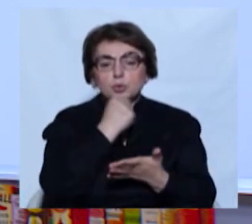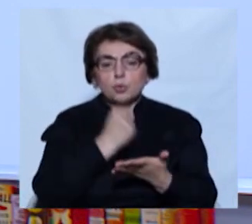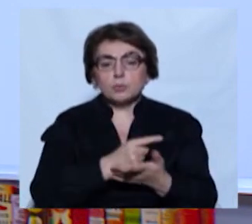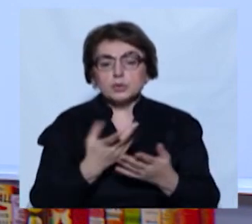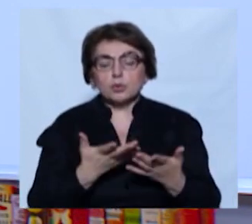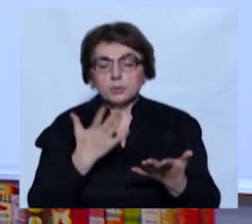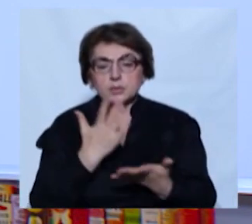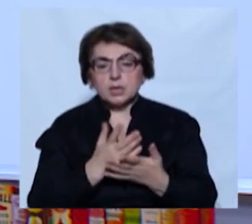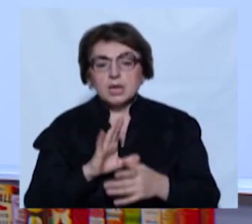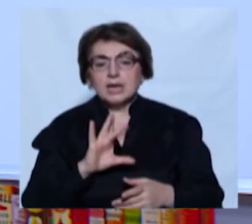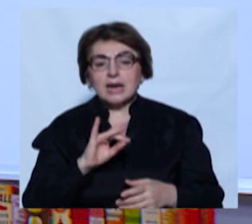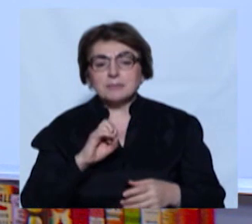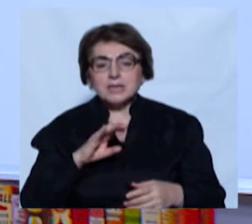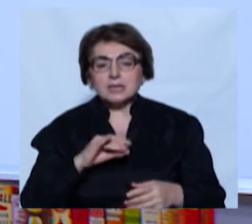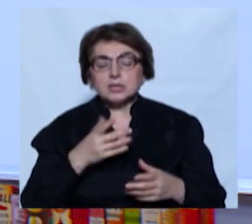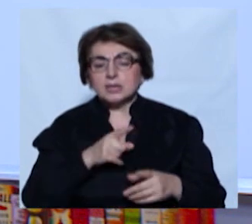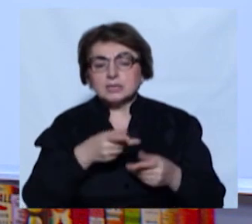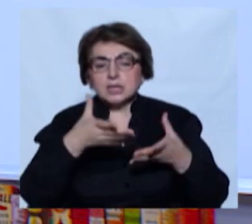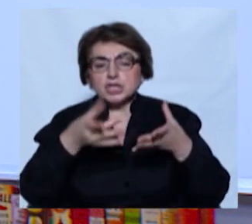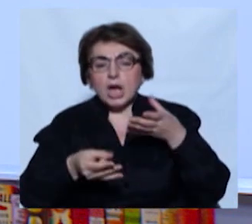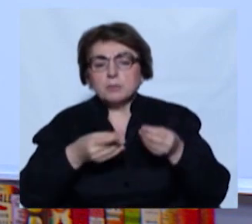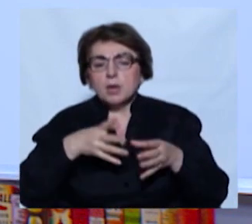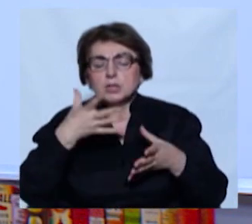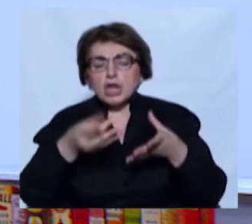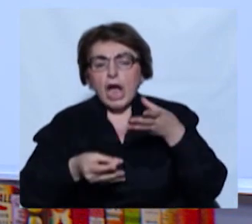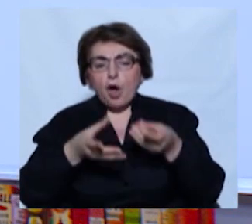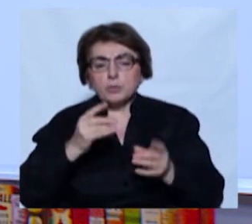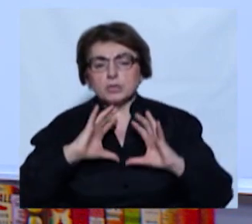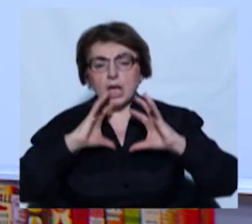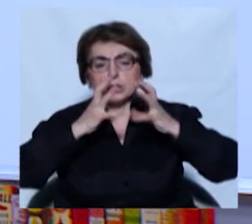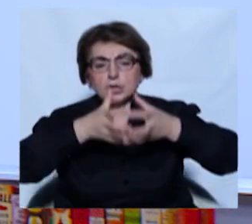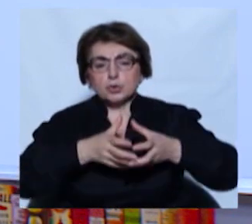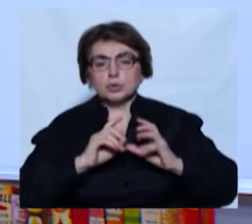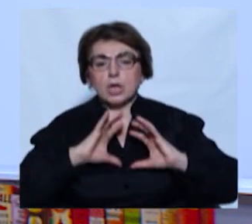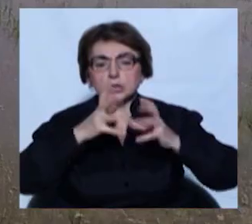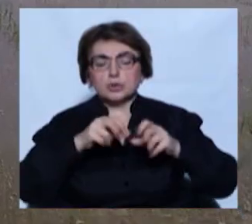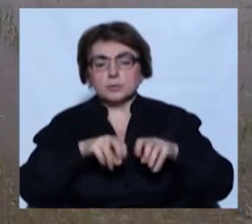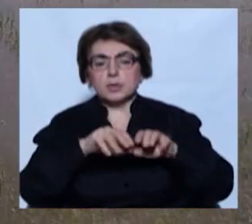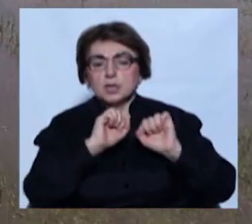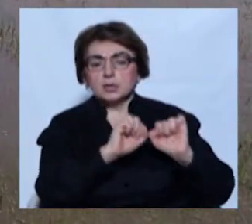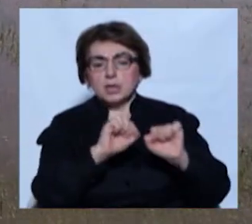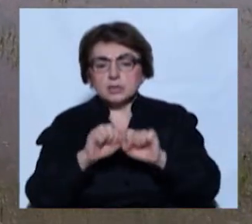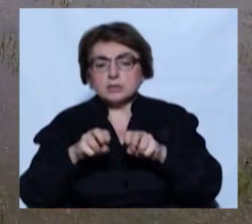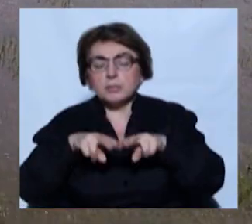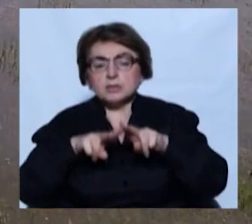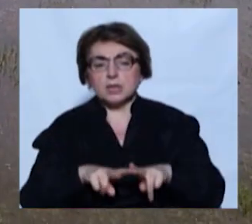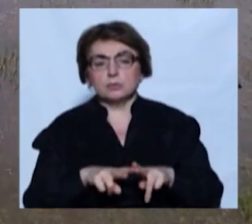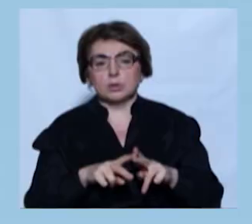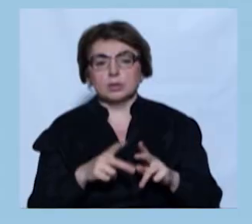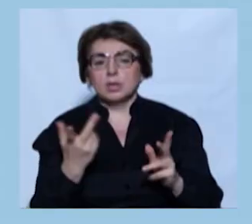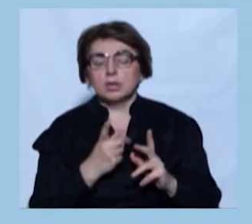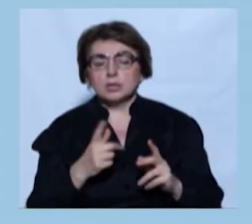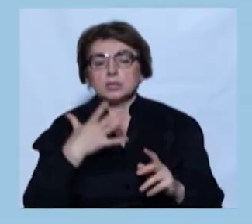გახლავთ რამსარის ჭარბტენიანი ტერიტორიების ჭაობების საერთაშორისო დონის ჭაობების დასაცავად შექმნილ კონვენციას,